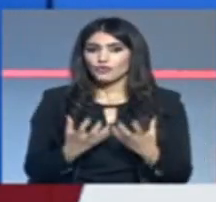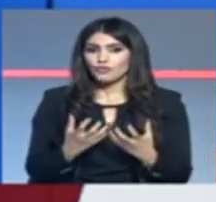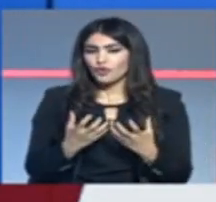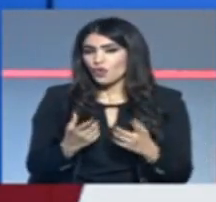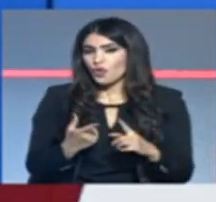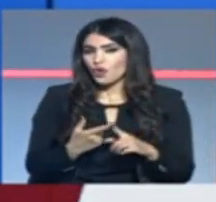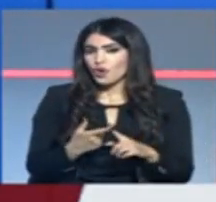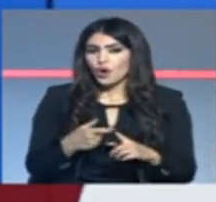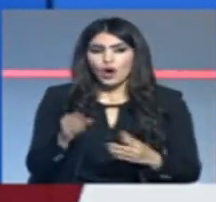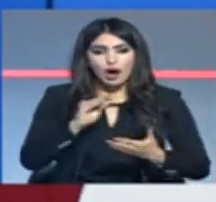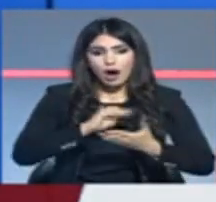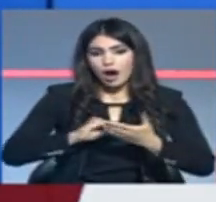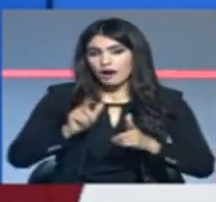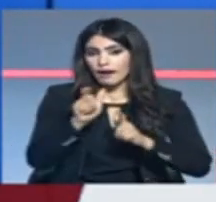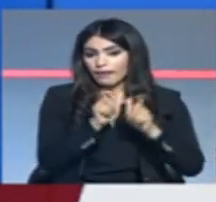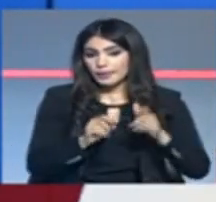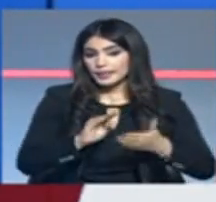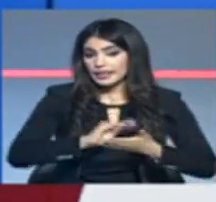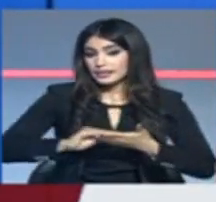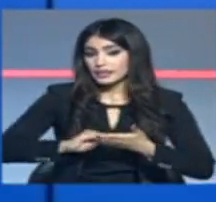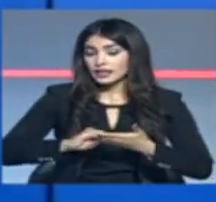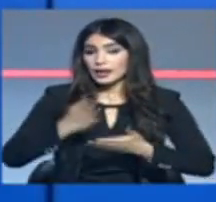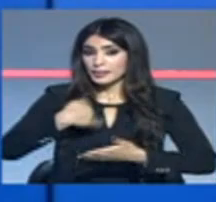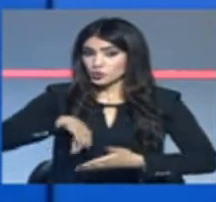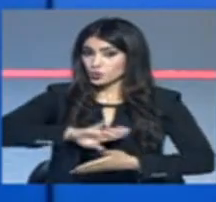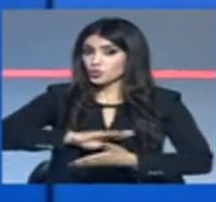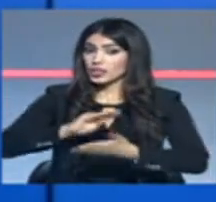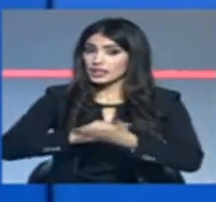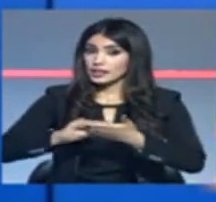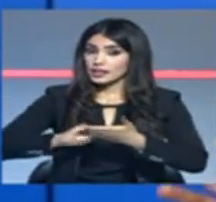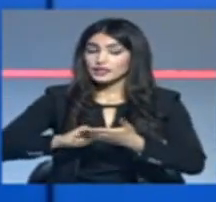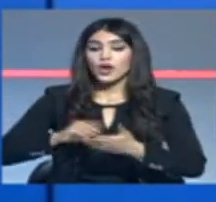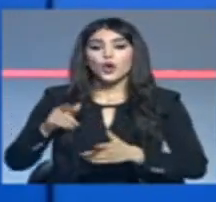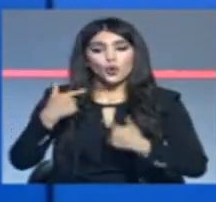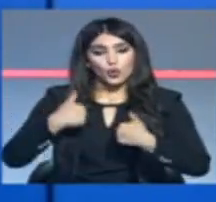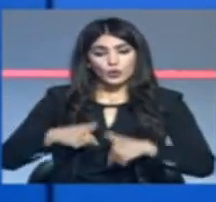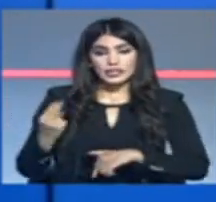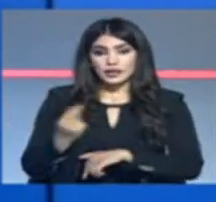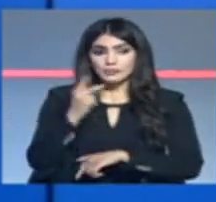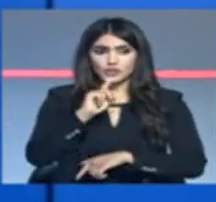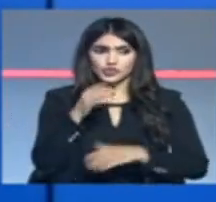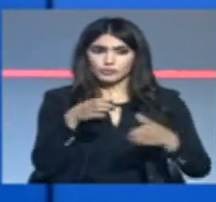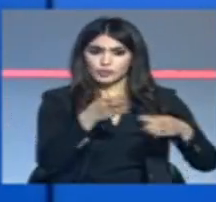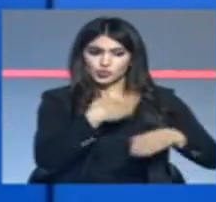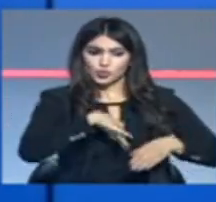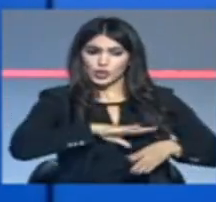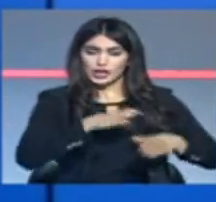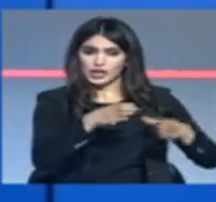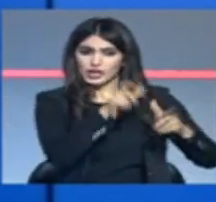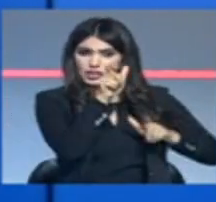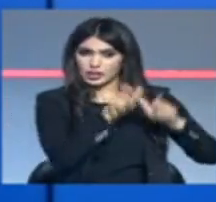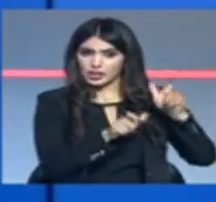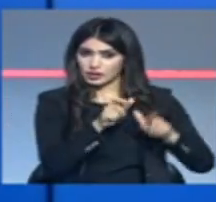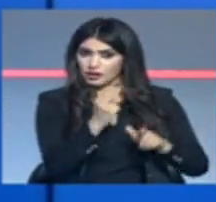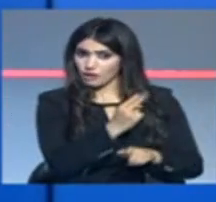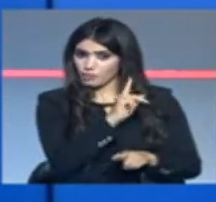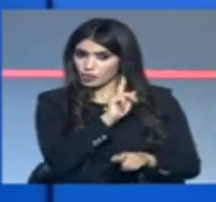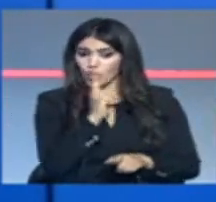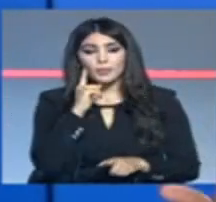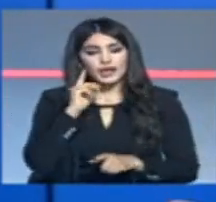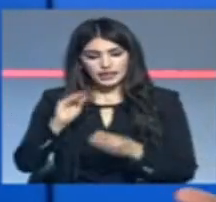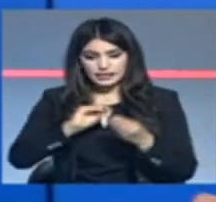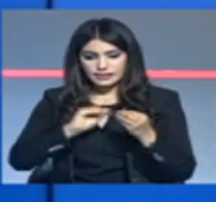انسبكسيون للاداره، قول لهم احنا ذيك احنا لاهين بها، هذيك حاجه تهم الوزاره ما تهمش الطلبه، حتى كان فما شكيات احنا نشوفوها